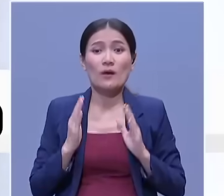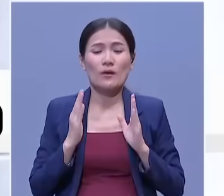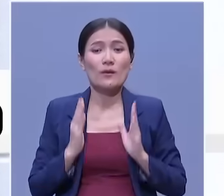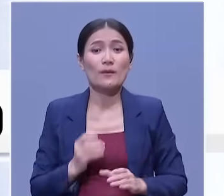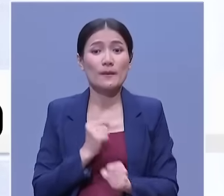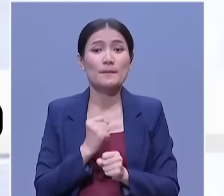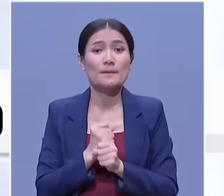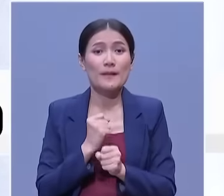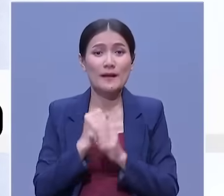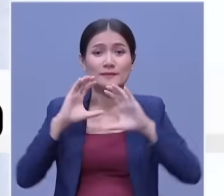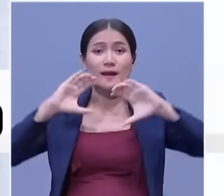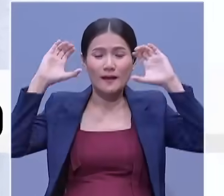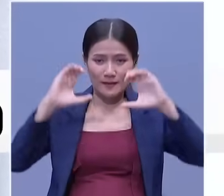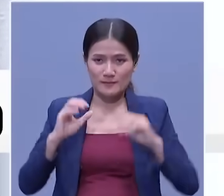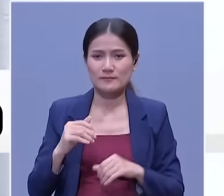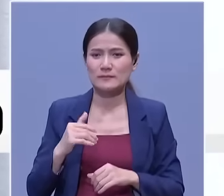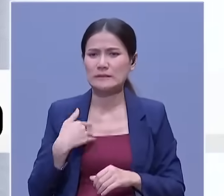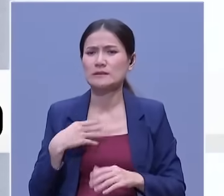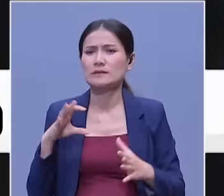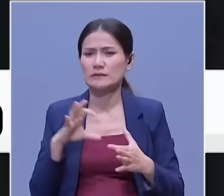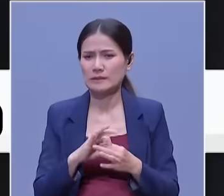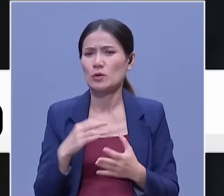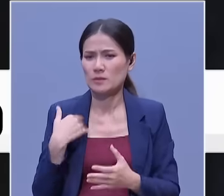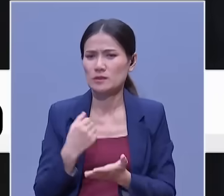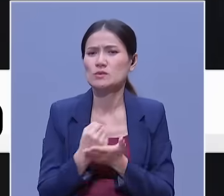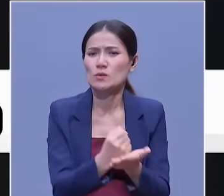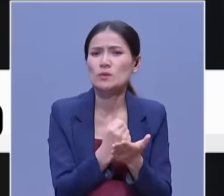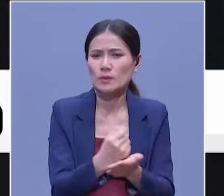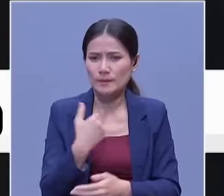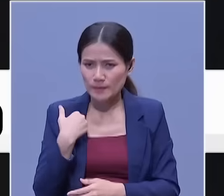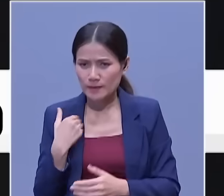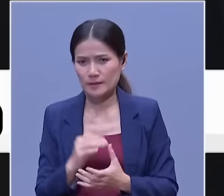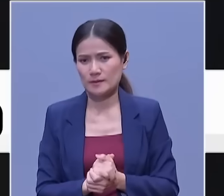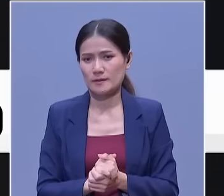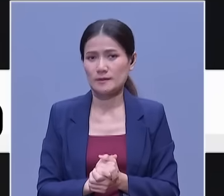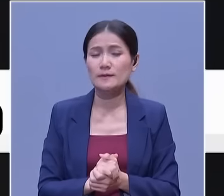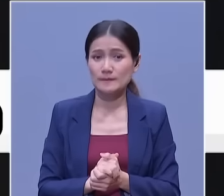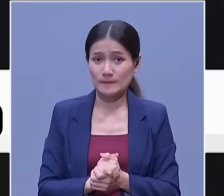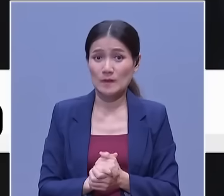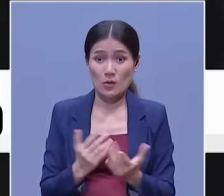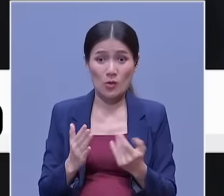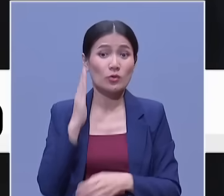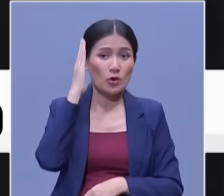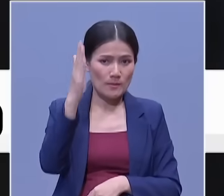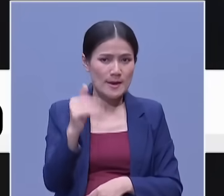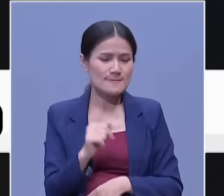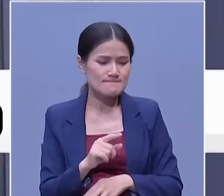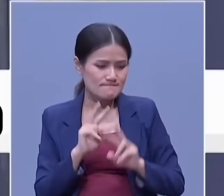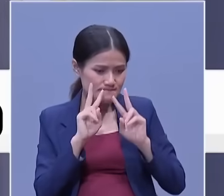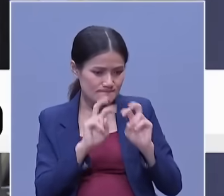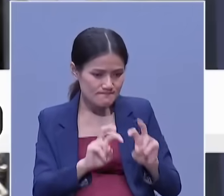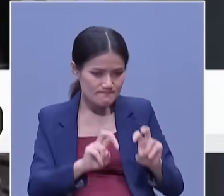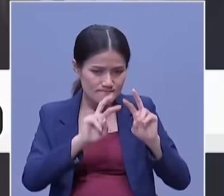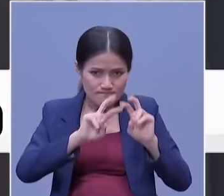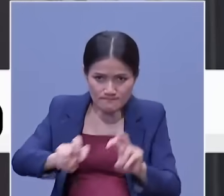ข้องอีกแล้วนะฮะ แน่นอนไม่งั้นกระบวนการมันไม่ขยายแบบนี้นะคะ แล้วท่านอธิบดีก็บอกด้วยนะครับว่าหลังจากนี้ก็จะขยายผลต่อไปเพราะยังพบว่